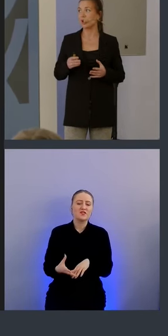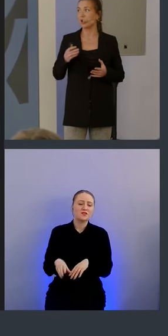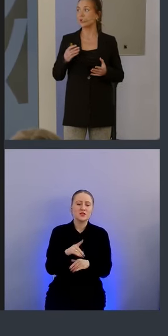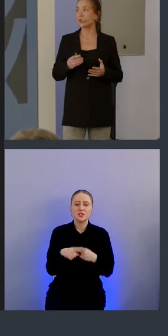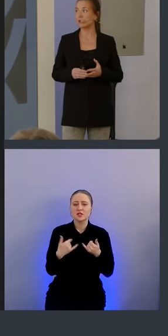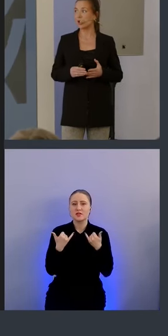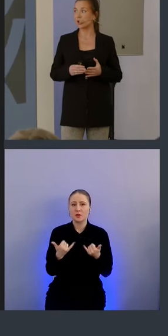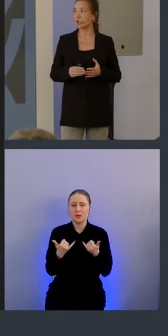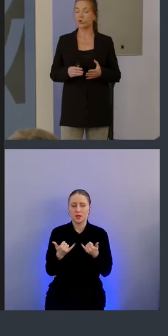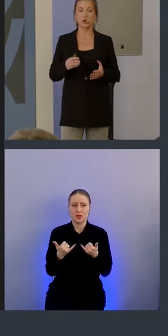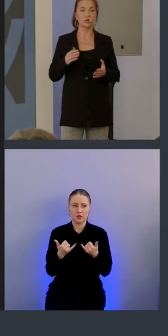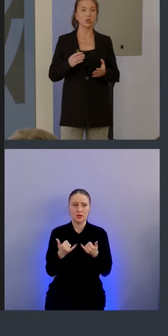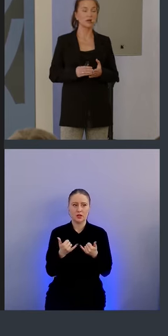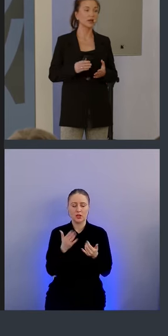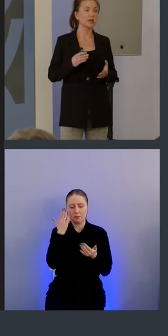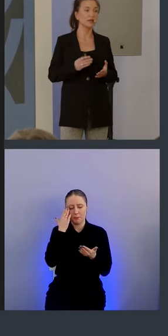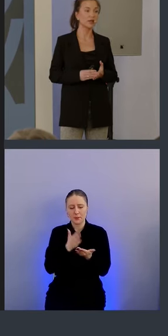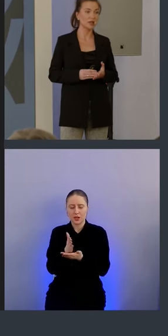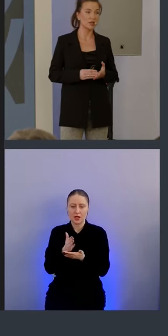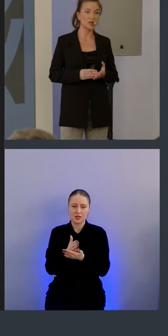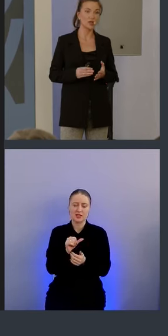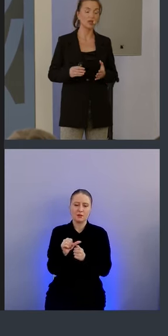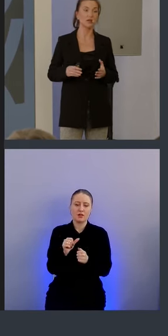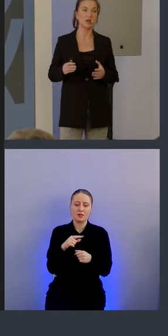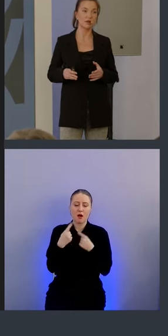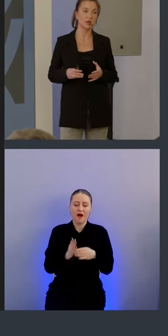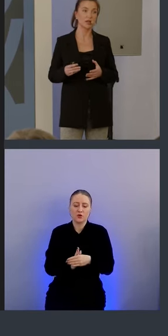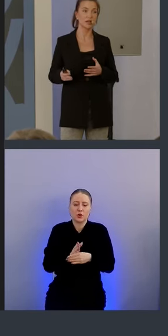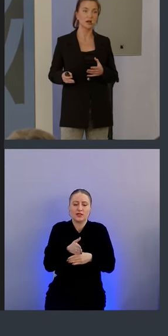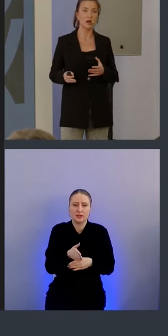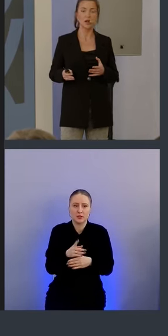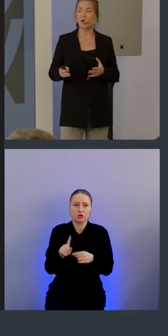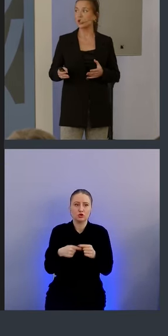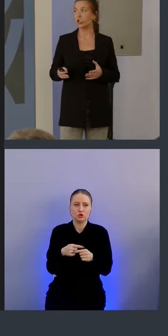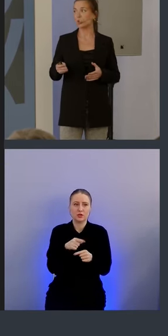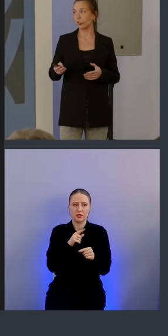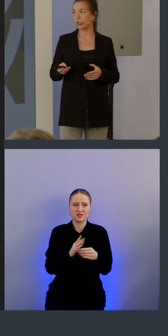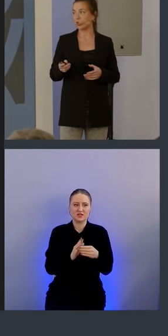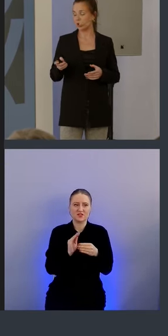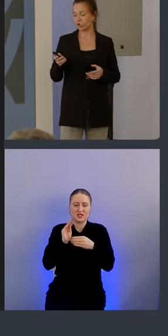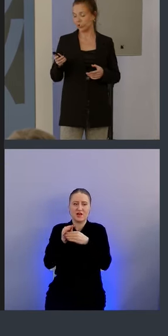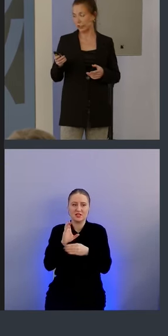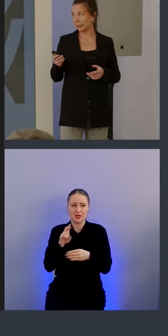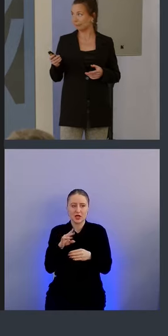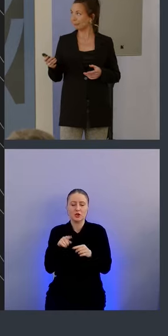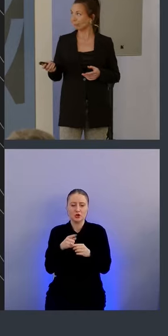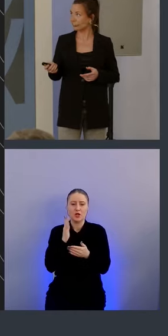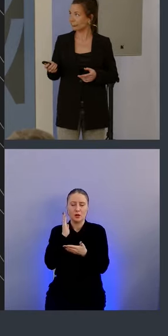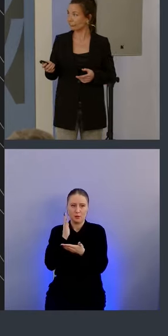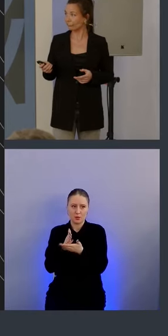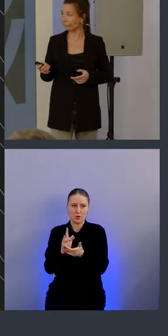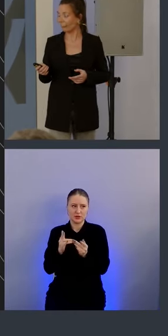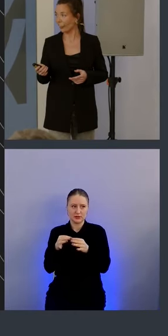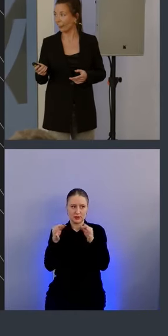механизмы идентификации, аутентификации, авторизации через встраивание SDK и через прямую интеграцию с API.